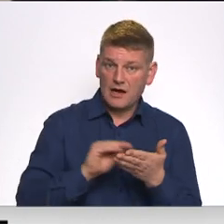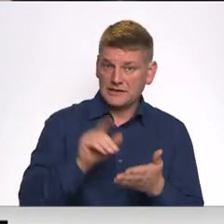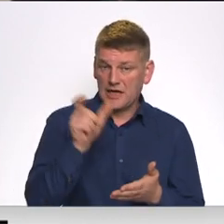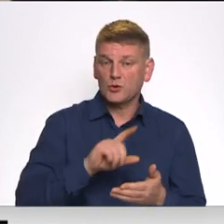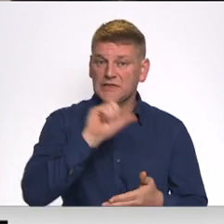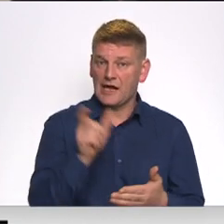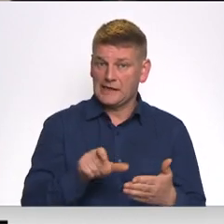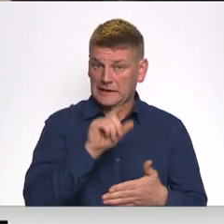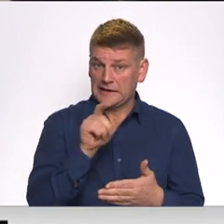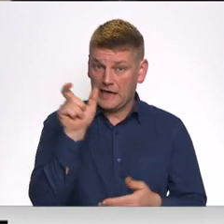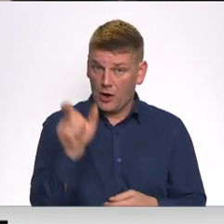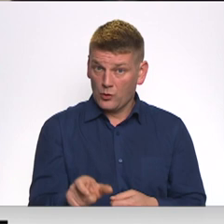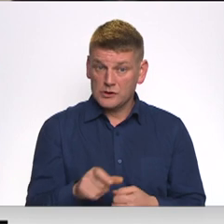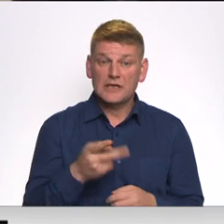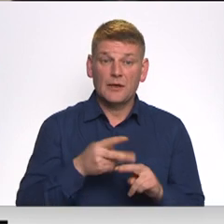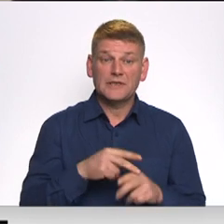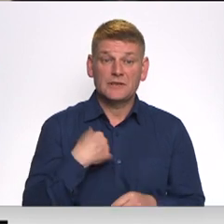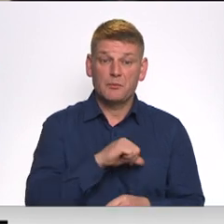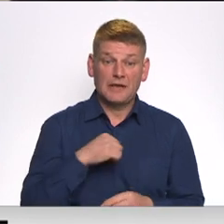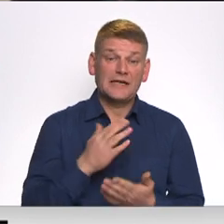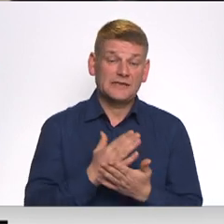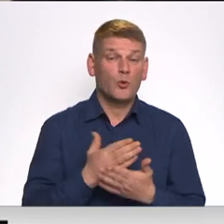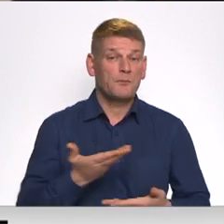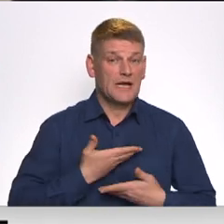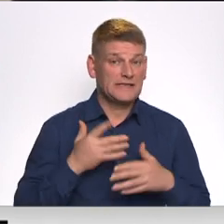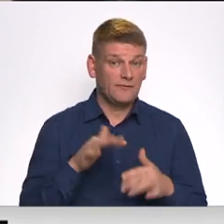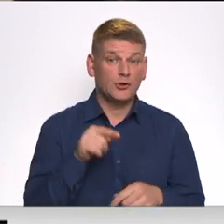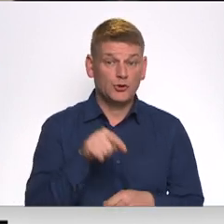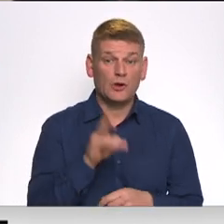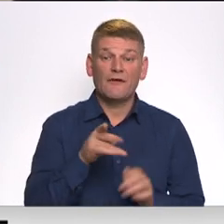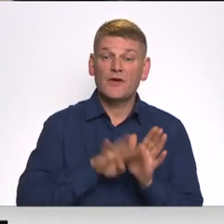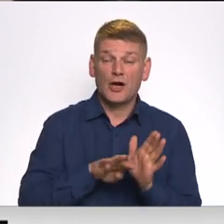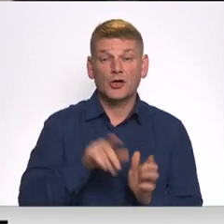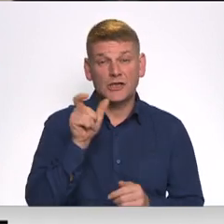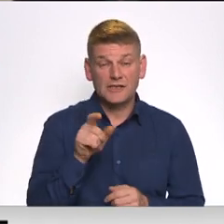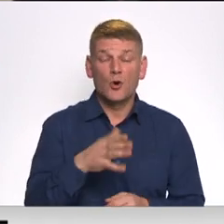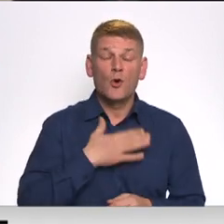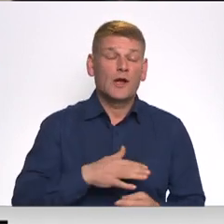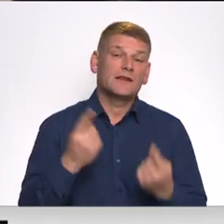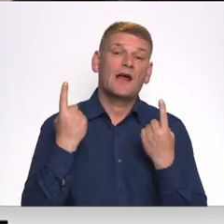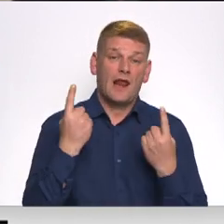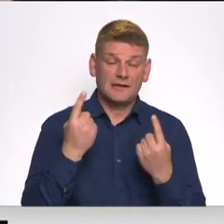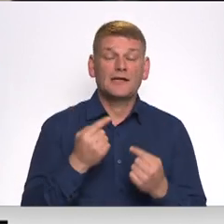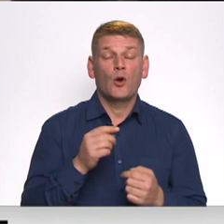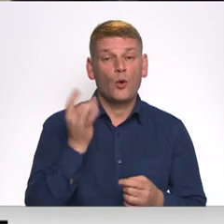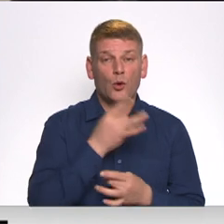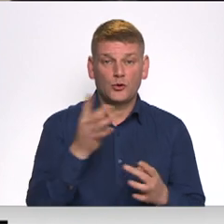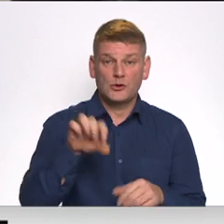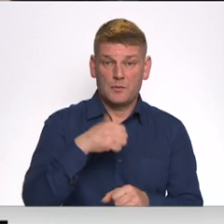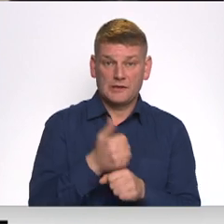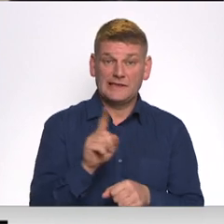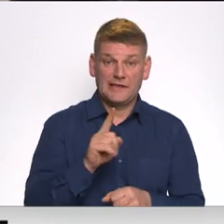dzejniekus. Tāpēc, kad es pati esmu piedzīvojis to, ka vienkārši šie cilvēki ļoti talantīgi kultūras pārstāvi ir